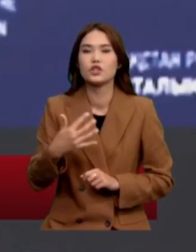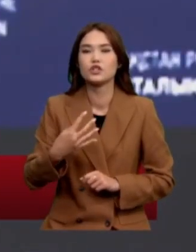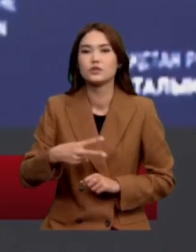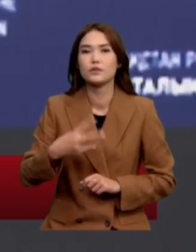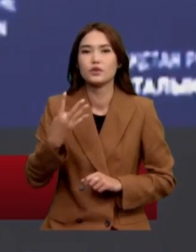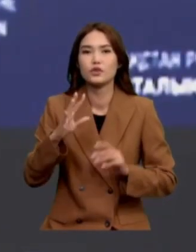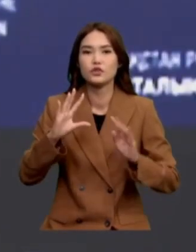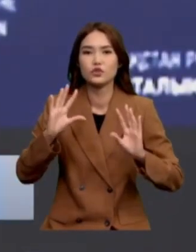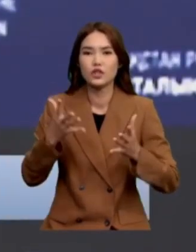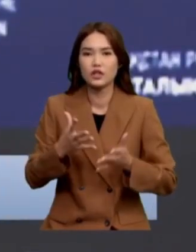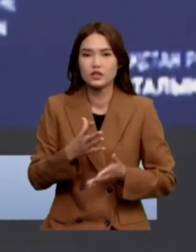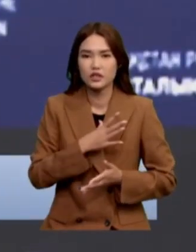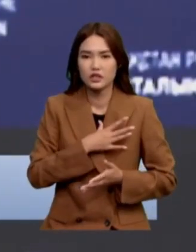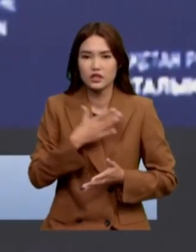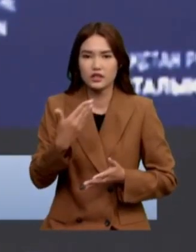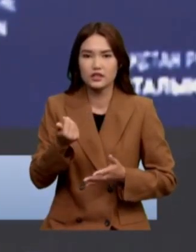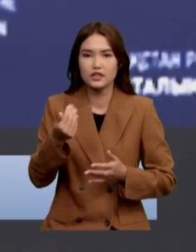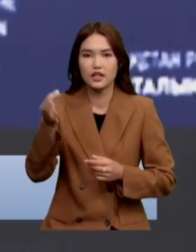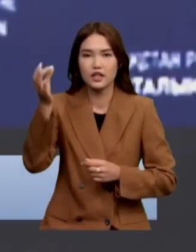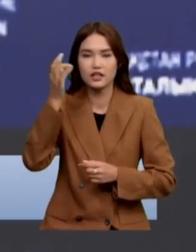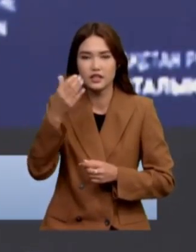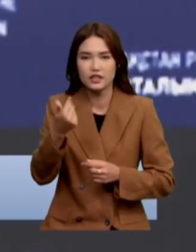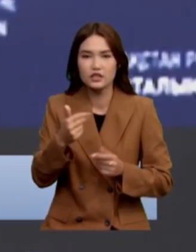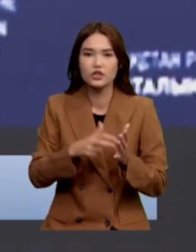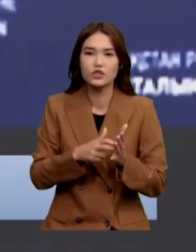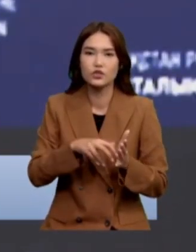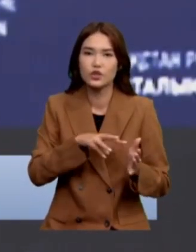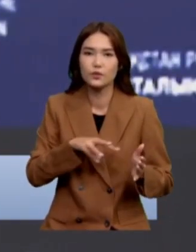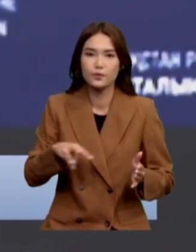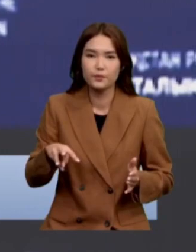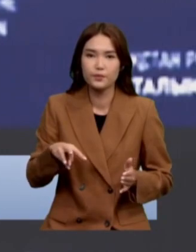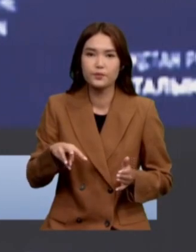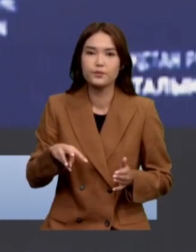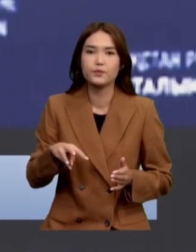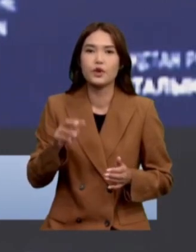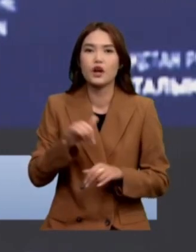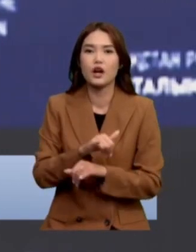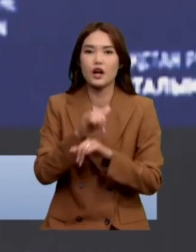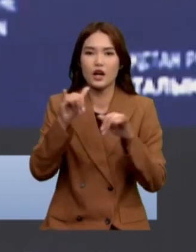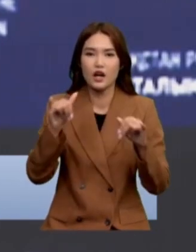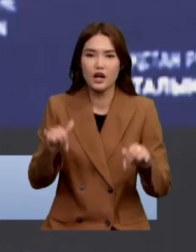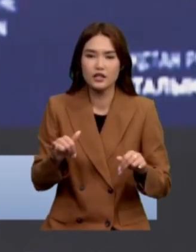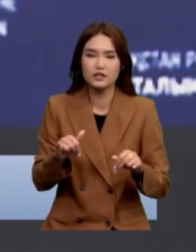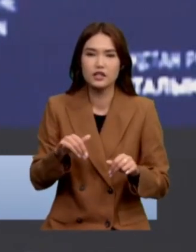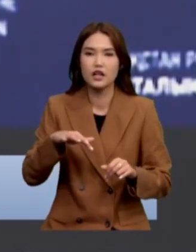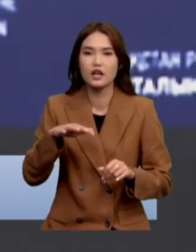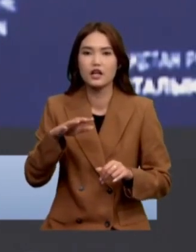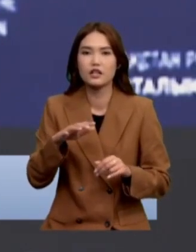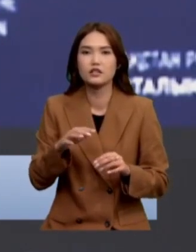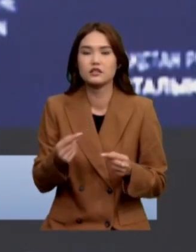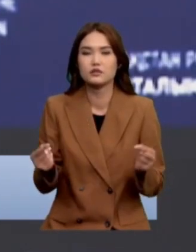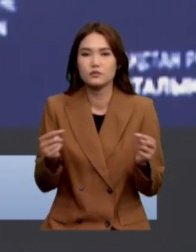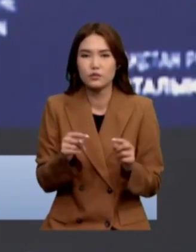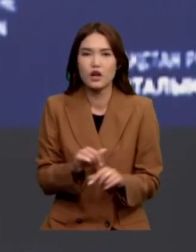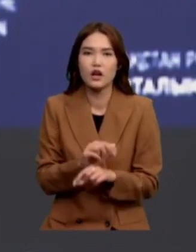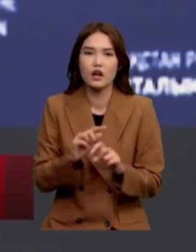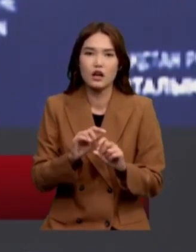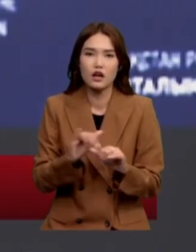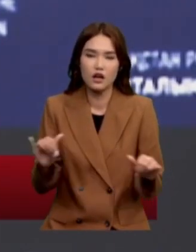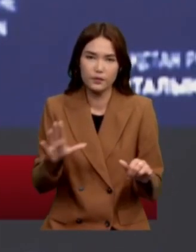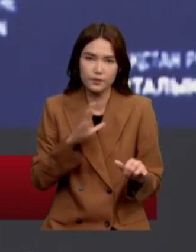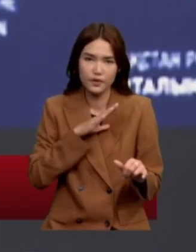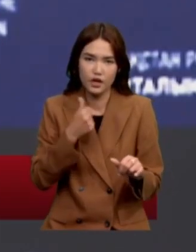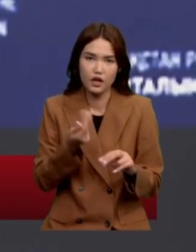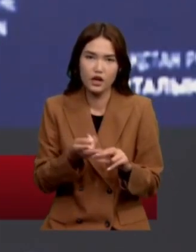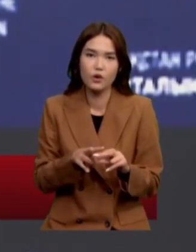жағдайда 2 миллиард 800 миллионнан аса теңгемен астам